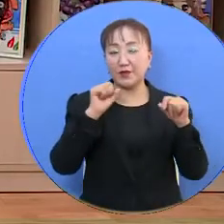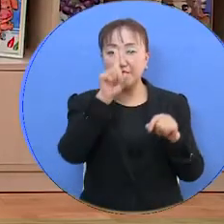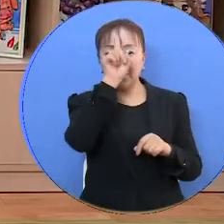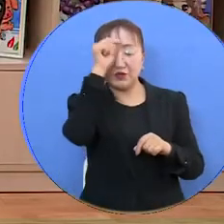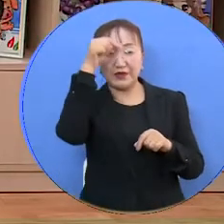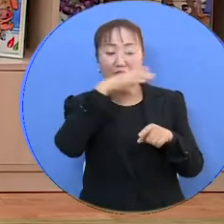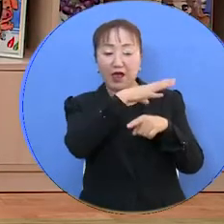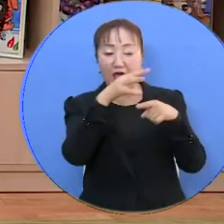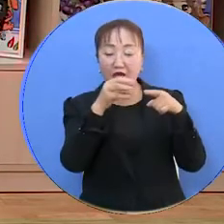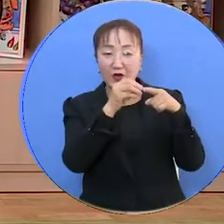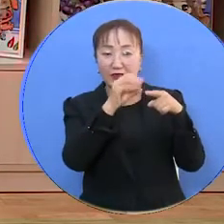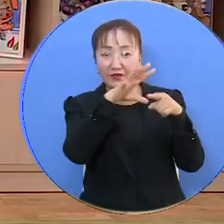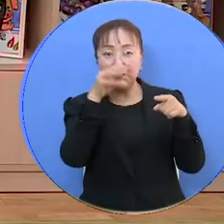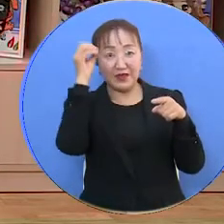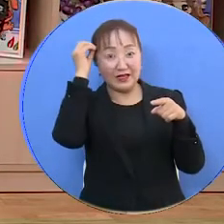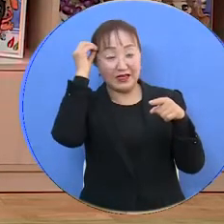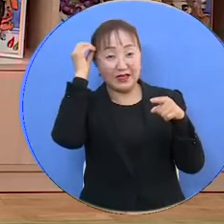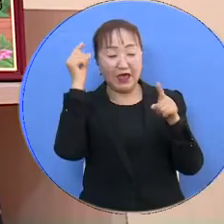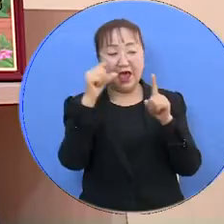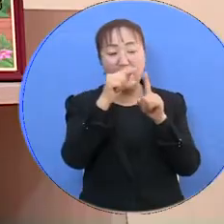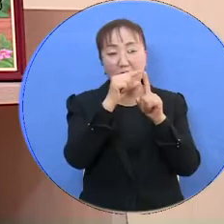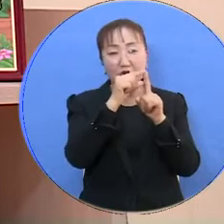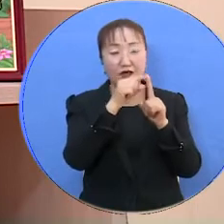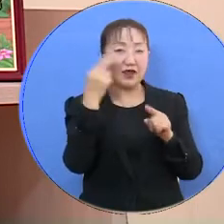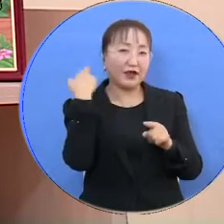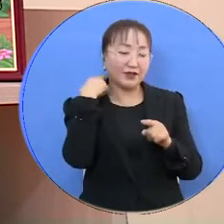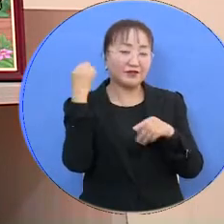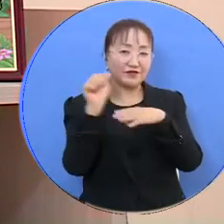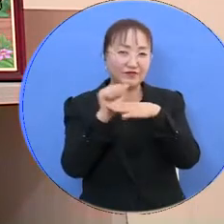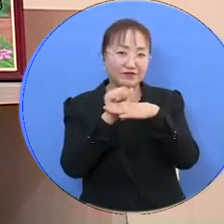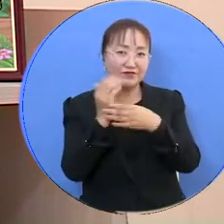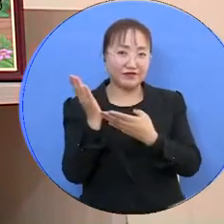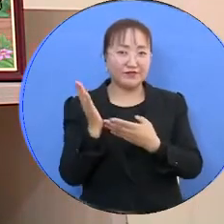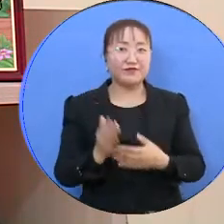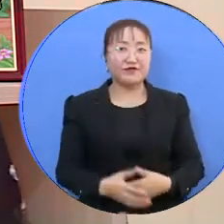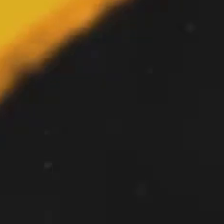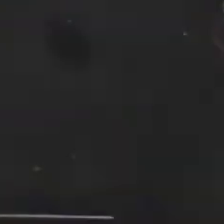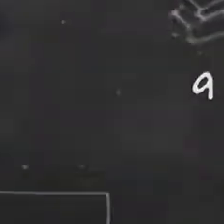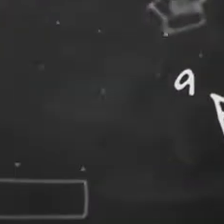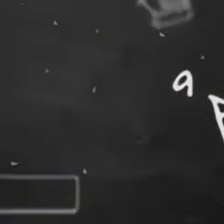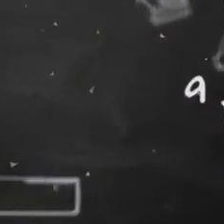Хүүхдүүдээ, биеийн тамир эрүүл мэндийн агуулгаар үзсэн мэдлэгээ англи хэлээр баттгацгаая.